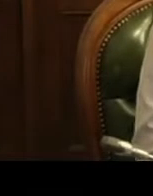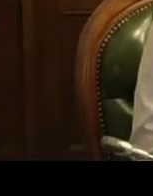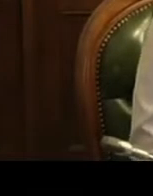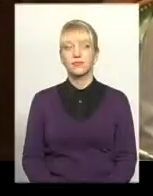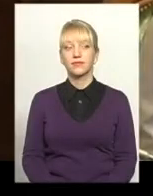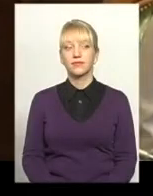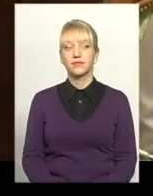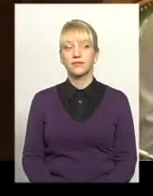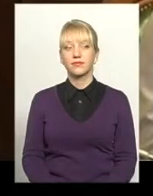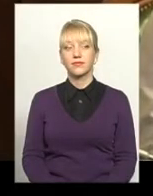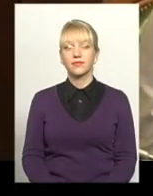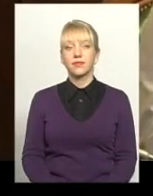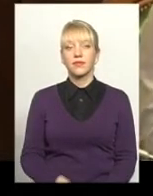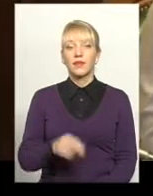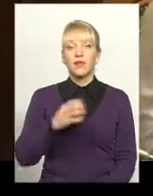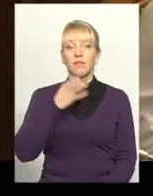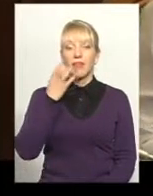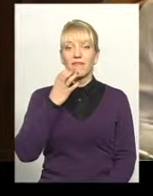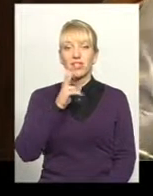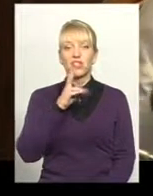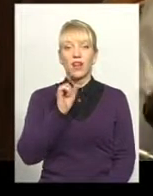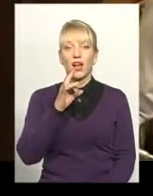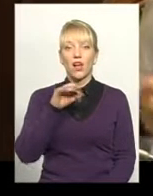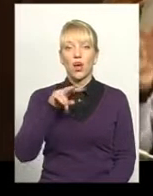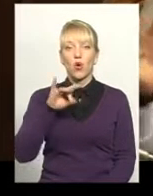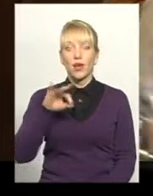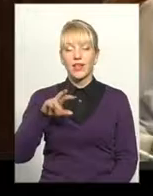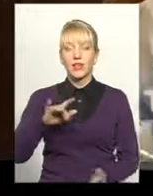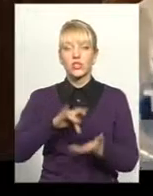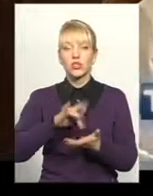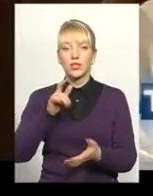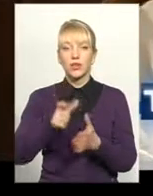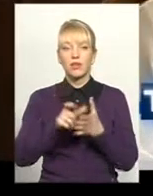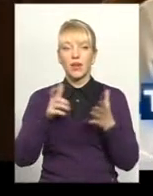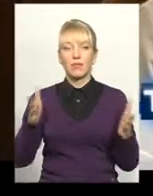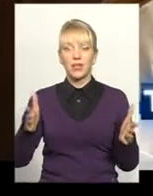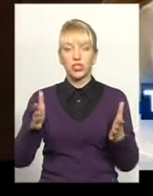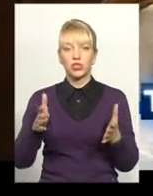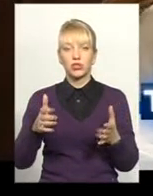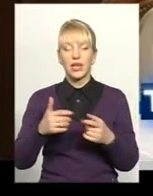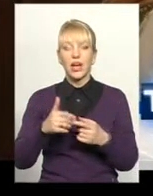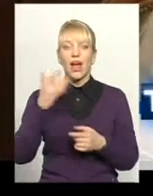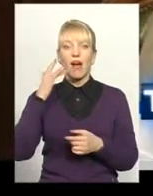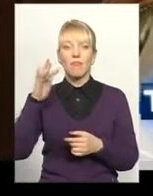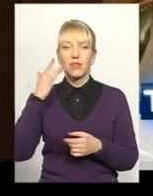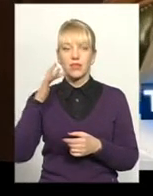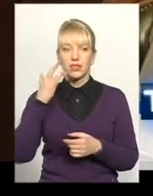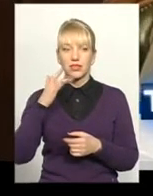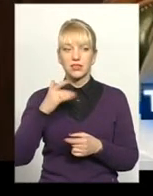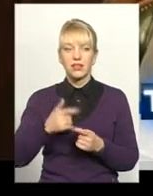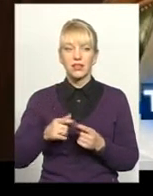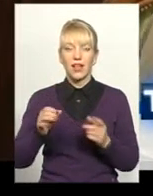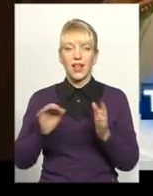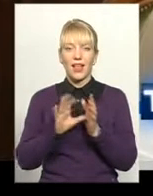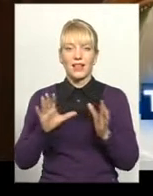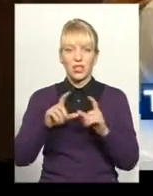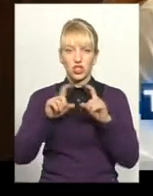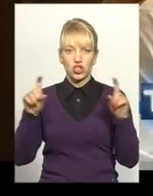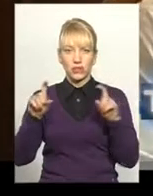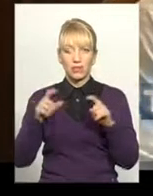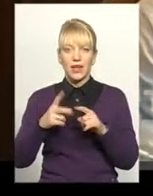Північна Кароліна – столиця найбільшої, найжирнішої в Америці енергетичної монополії Duke Energy. На території